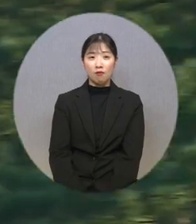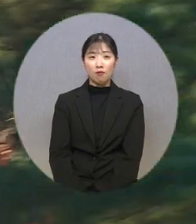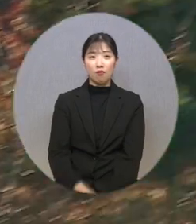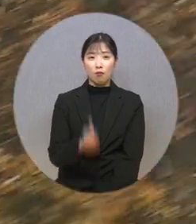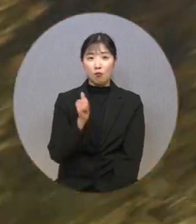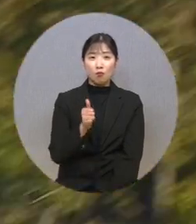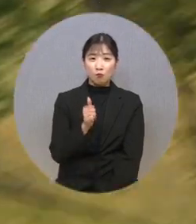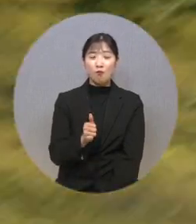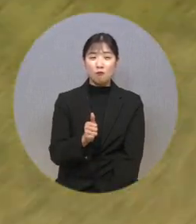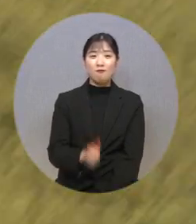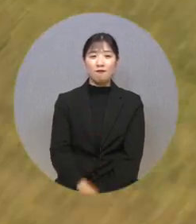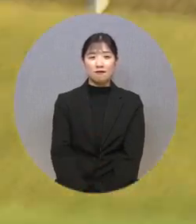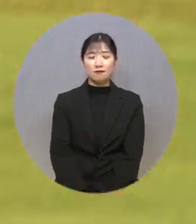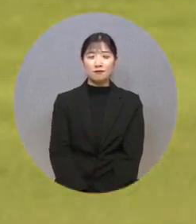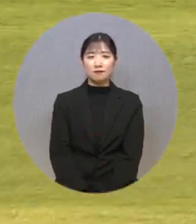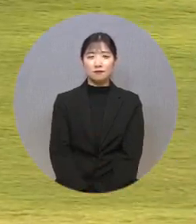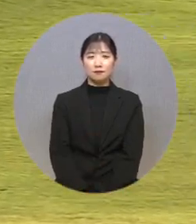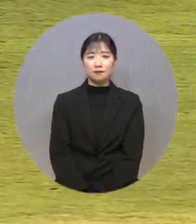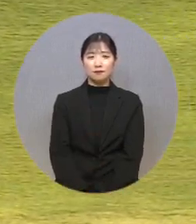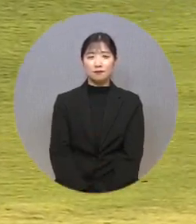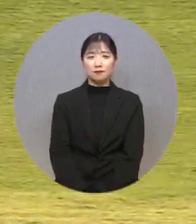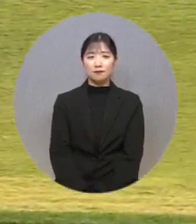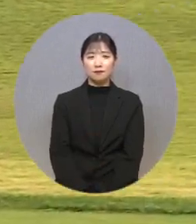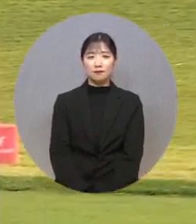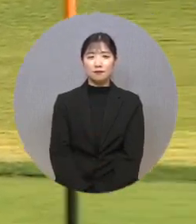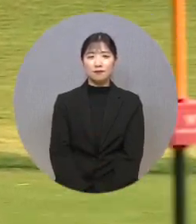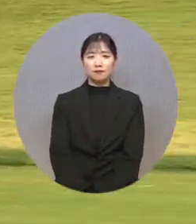우와. 샷.